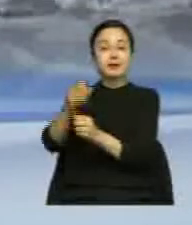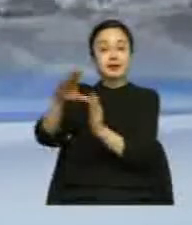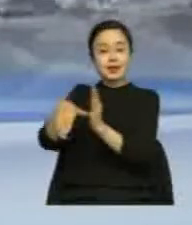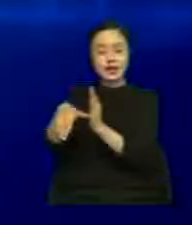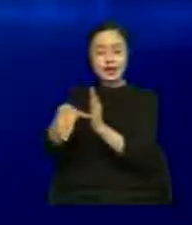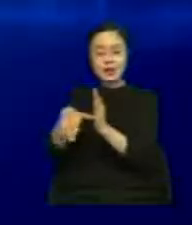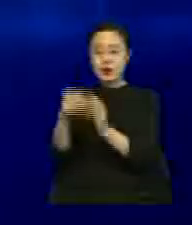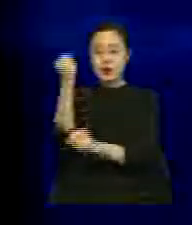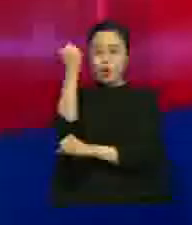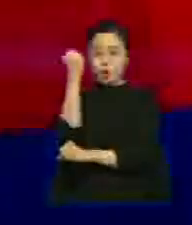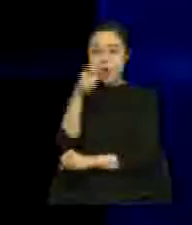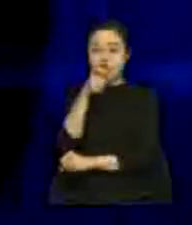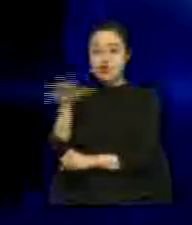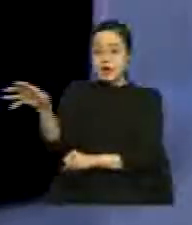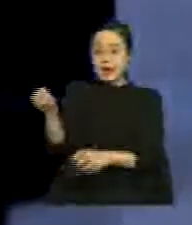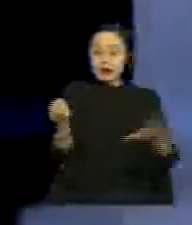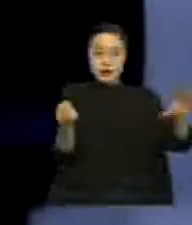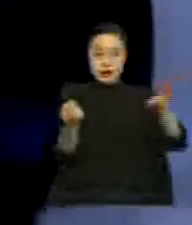취재했습니다.